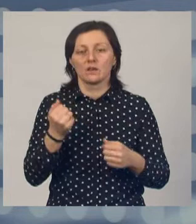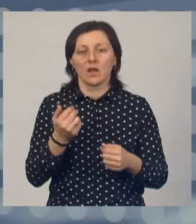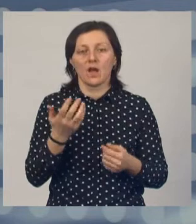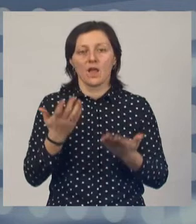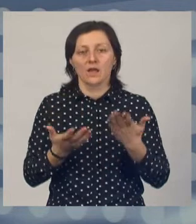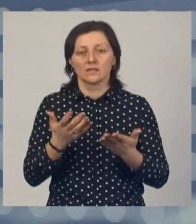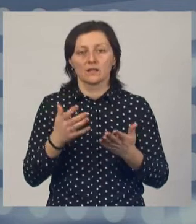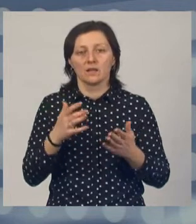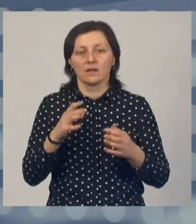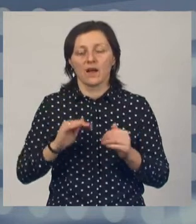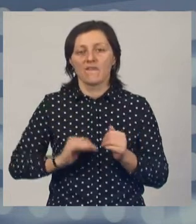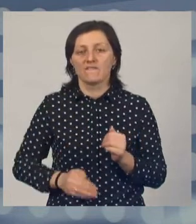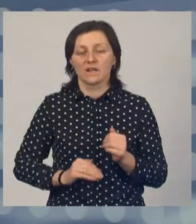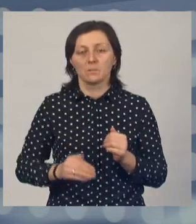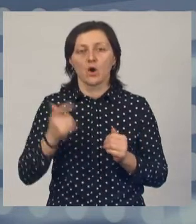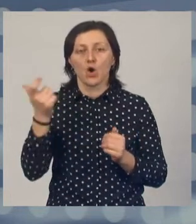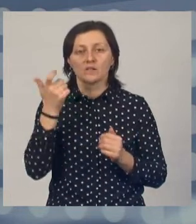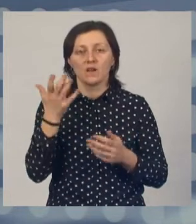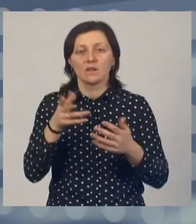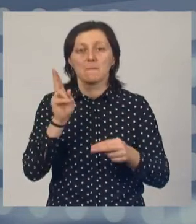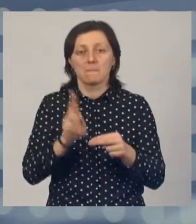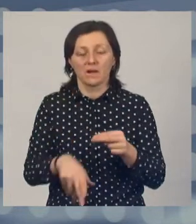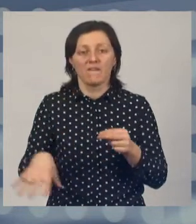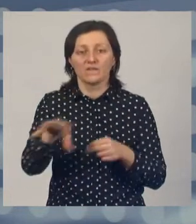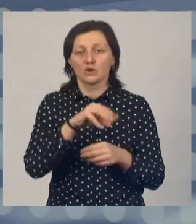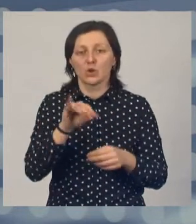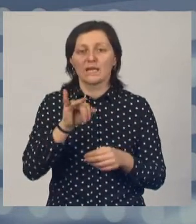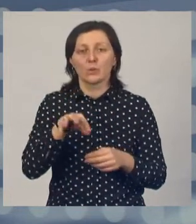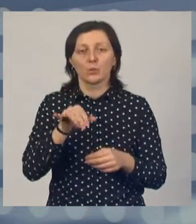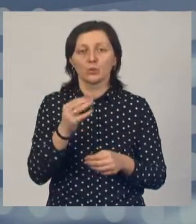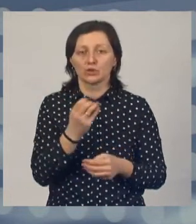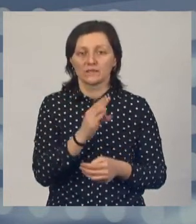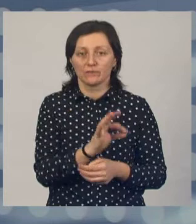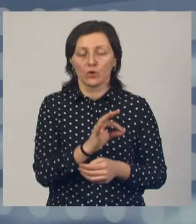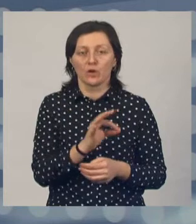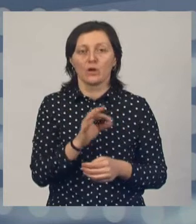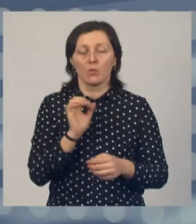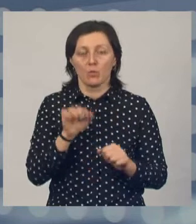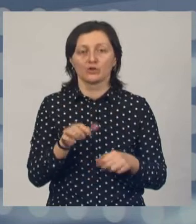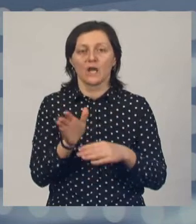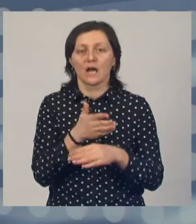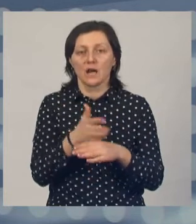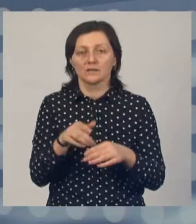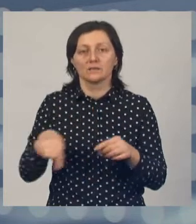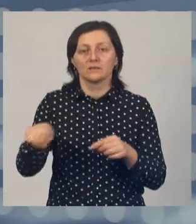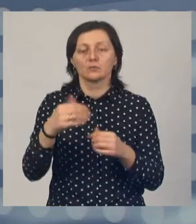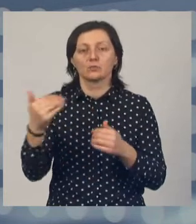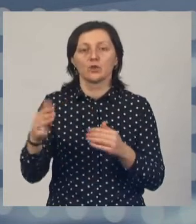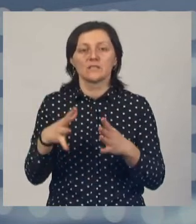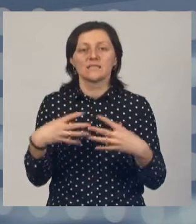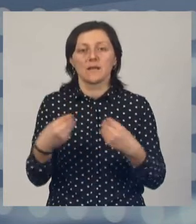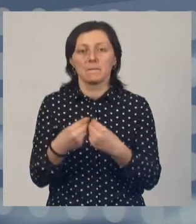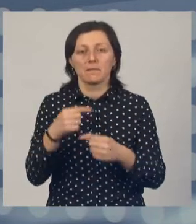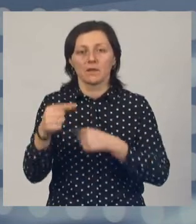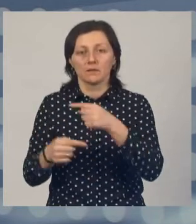деятельности крестьянско-фермерского хозяйства все имущество такого хозяйства подлежит разделу между его членами по правилам